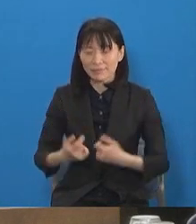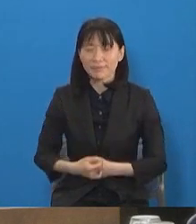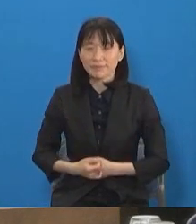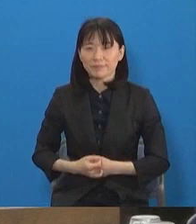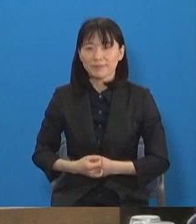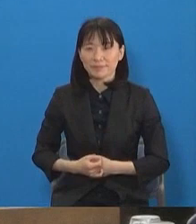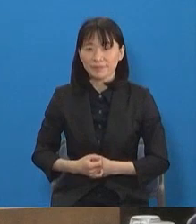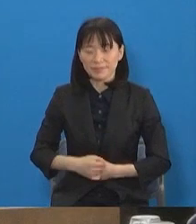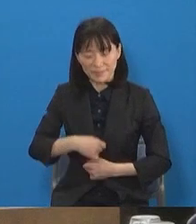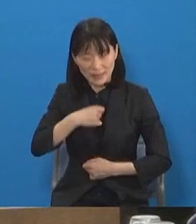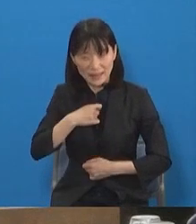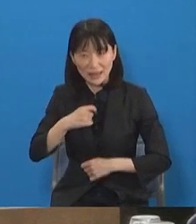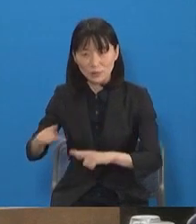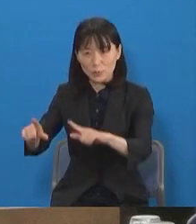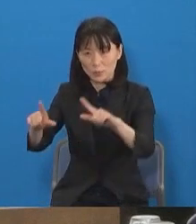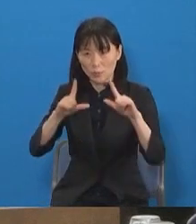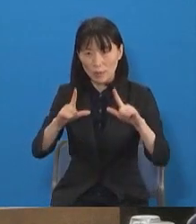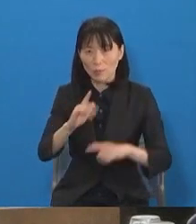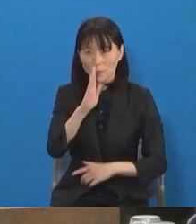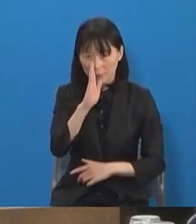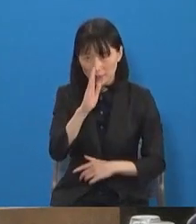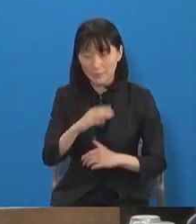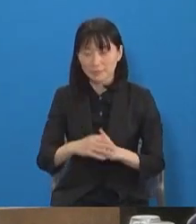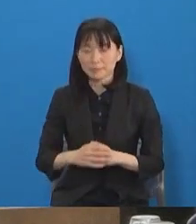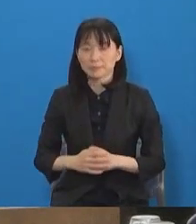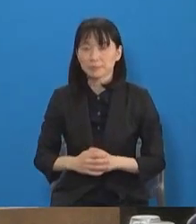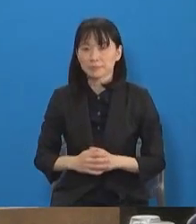卒誠意あるご答弁をお願いいたします。